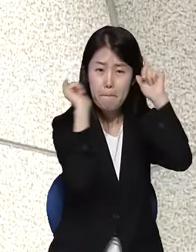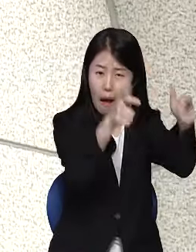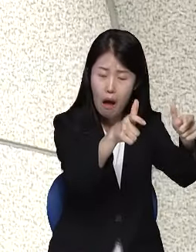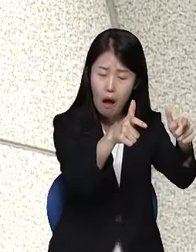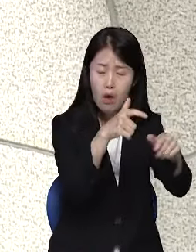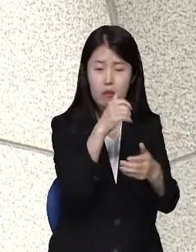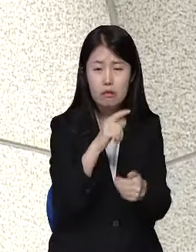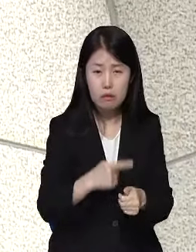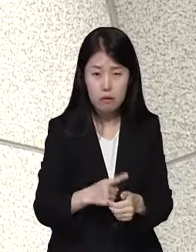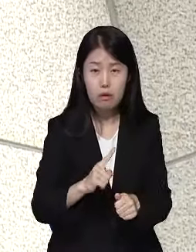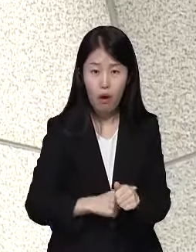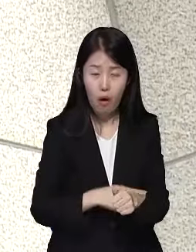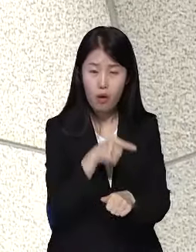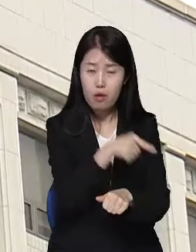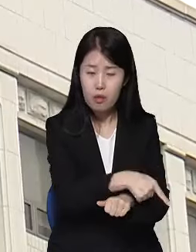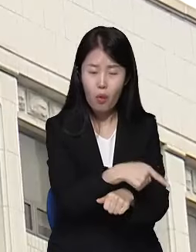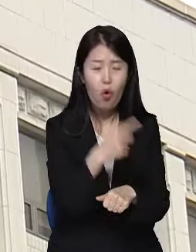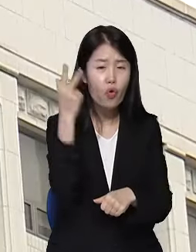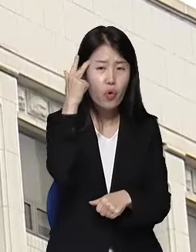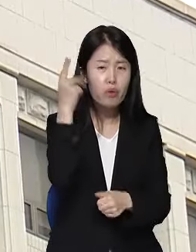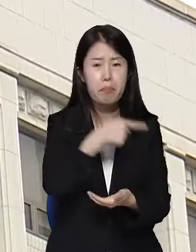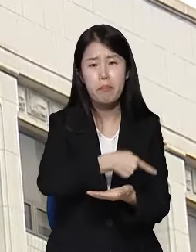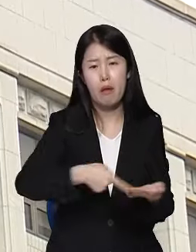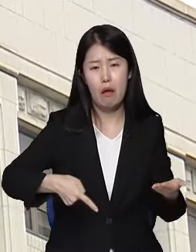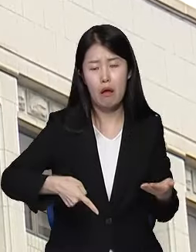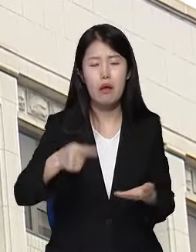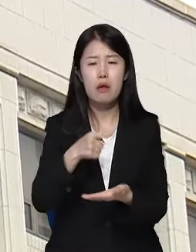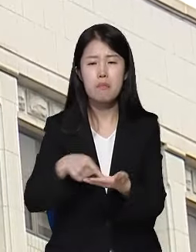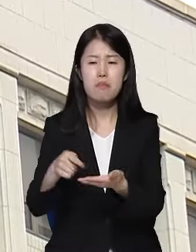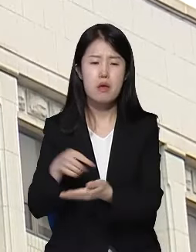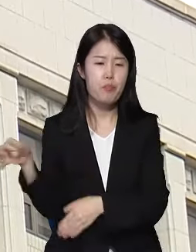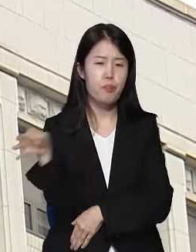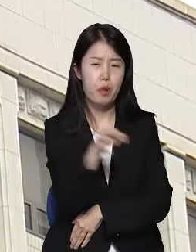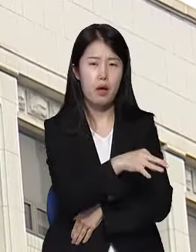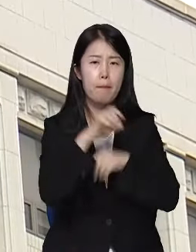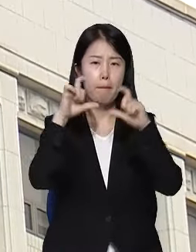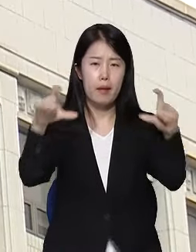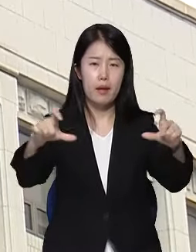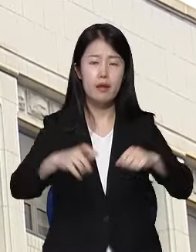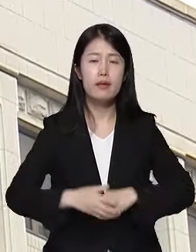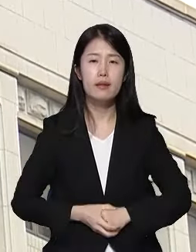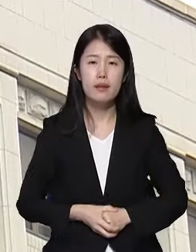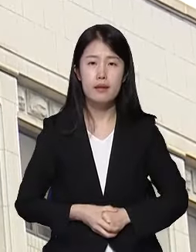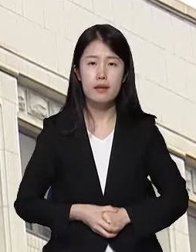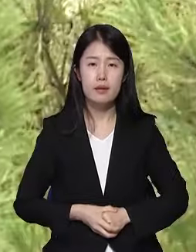유족인 원고들에게 정신적인 손해를 배상할 책임이 있다고 판단했습니다.